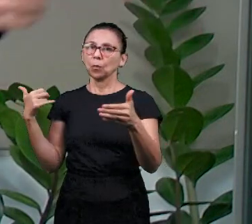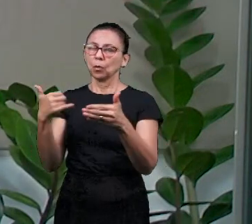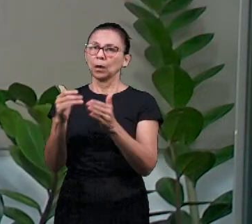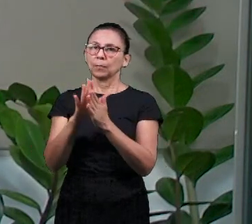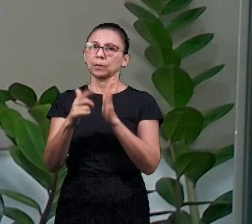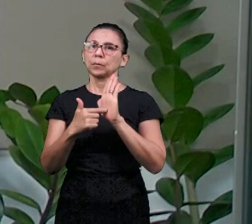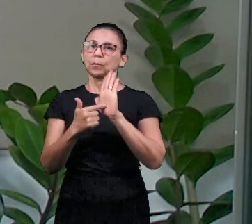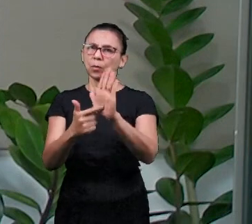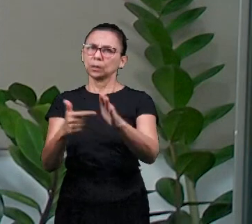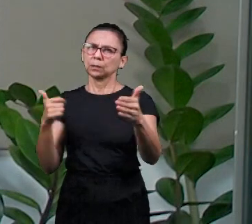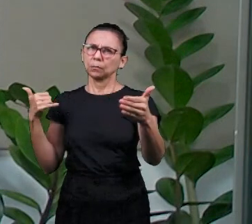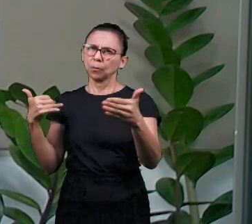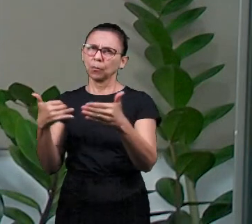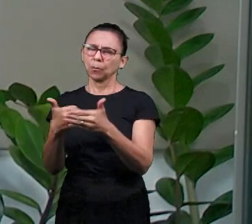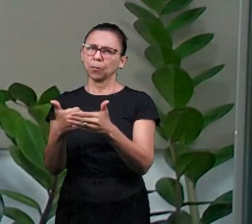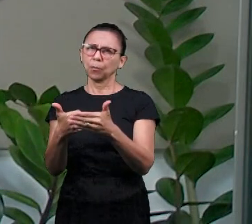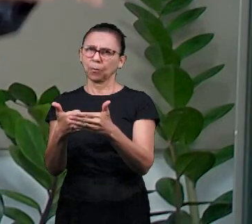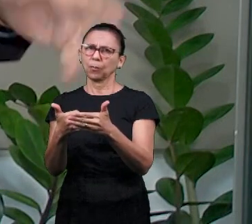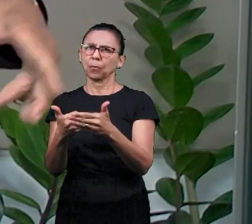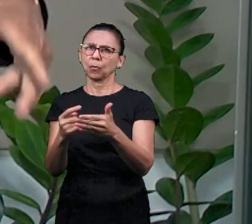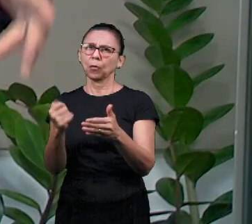jours, quelques-uns vont